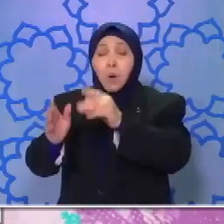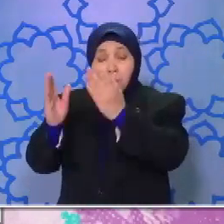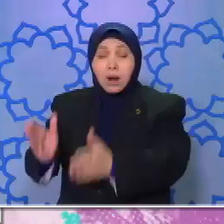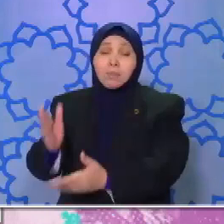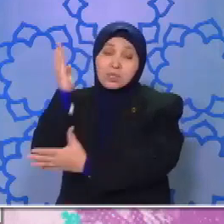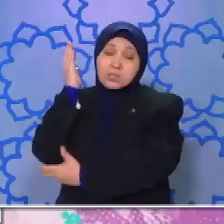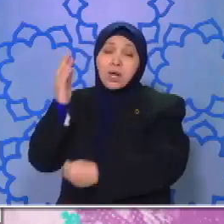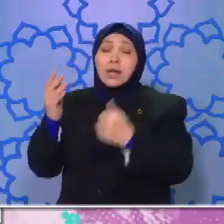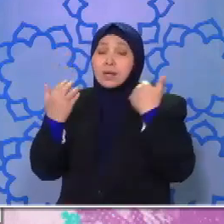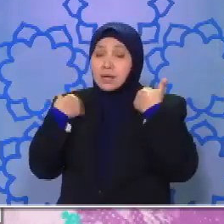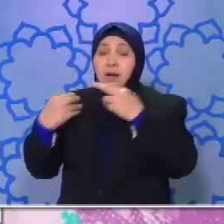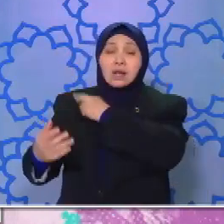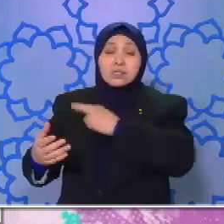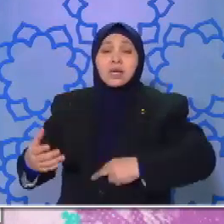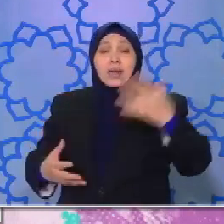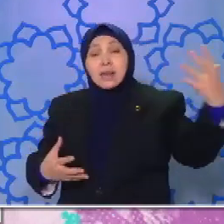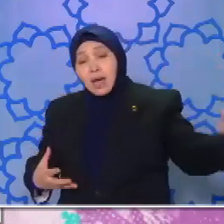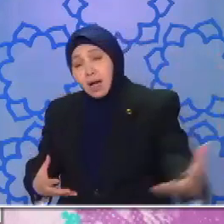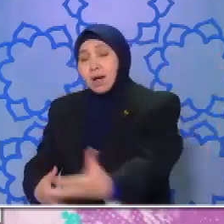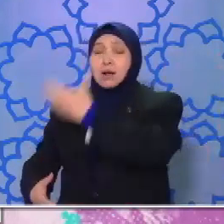فأردت أن أعيبها وكان